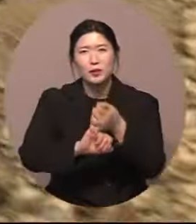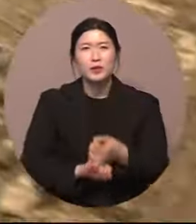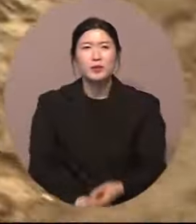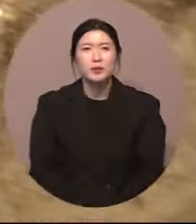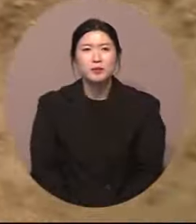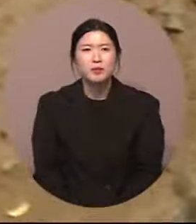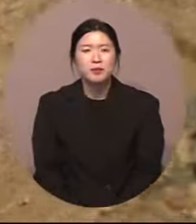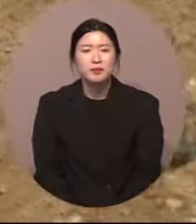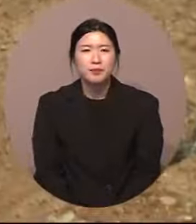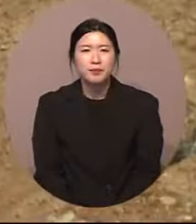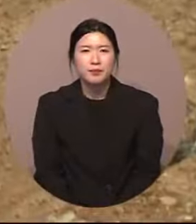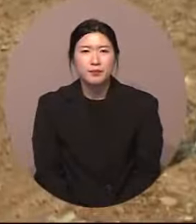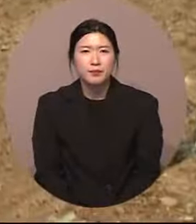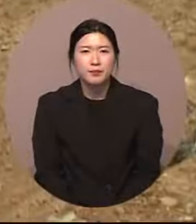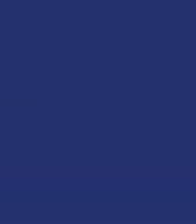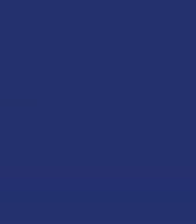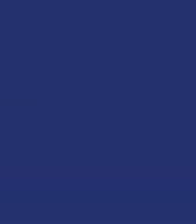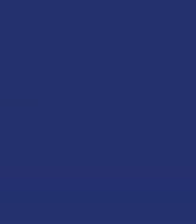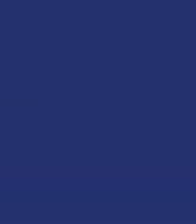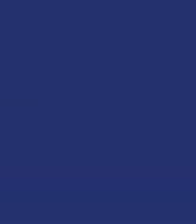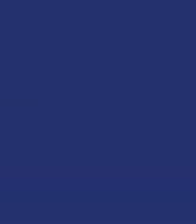MBC 뉴스 병원입니다